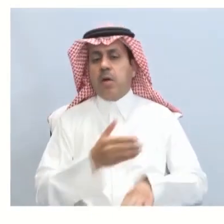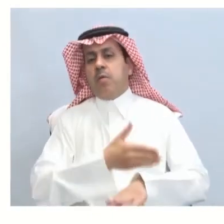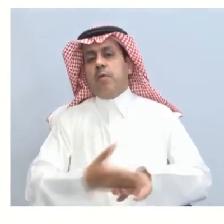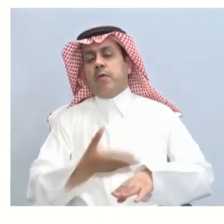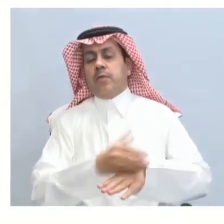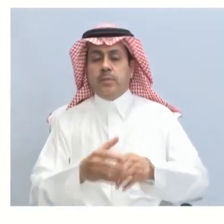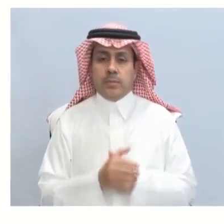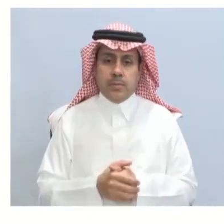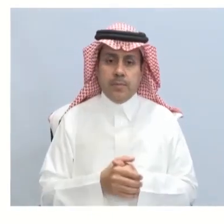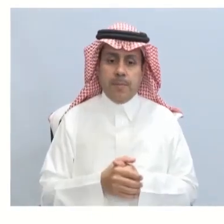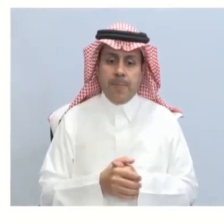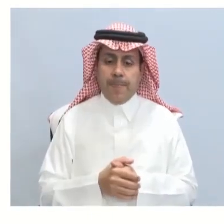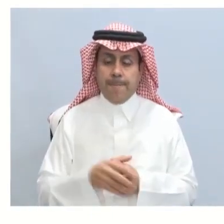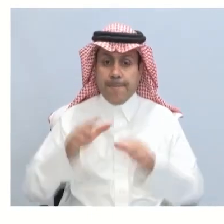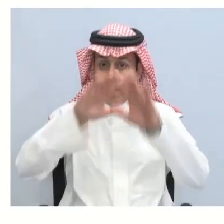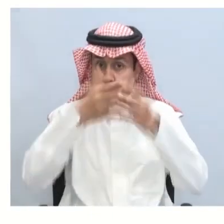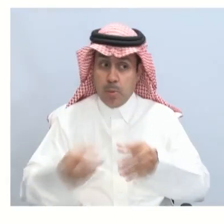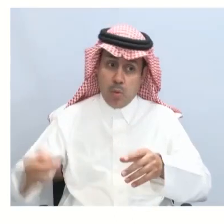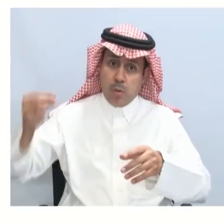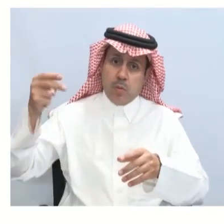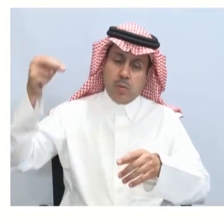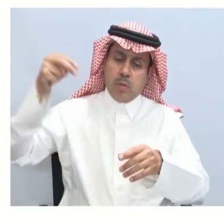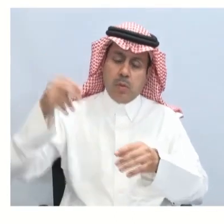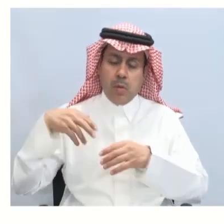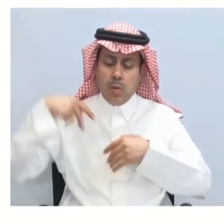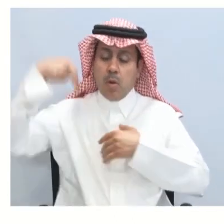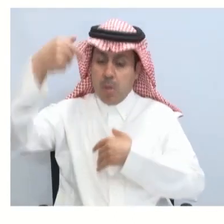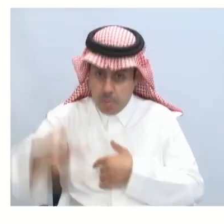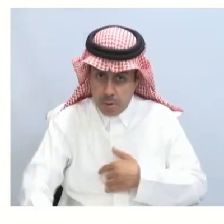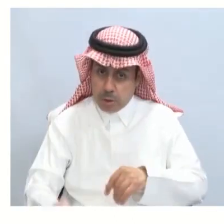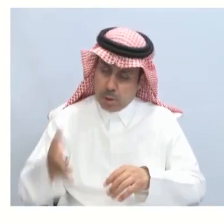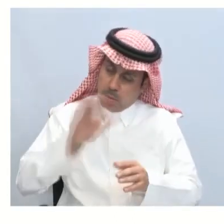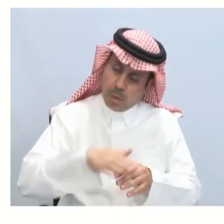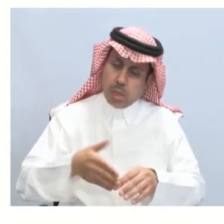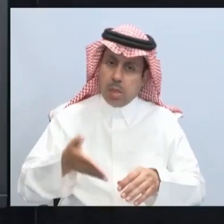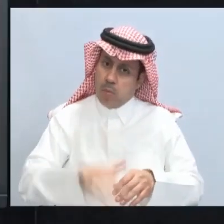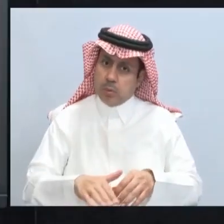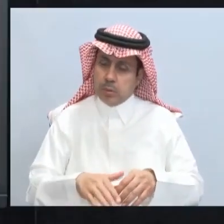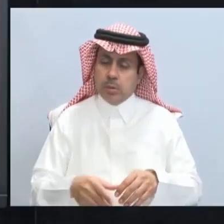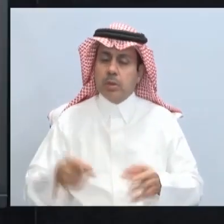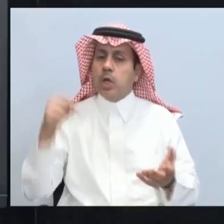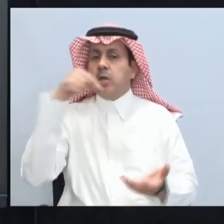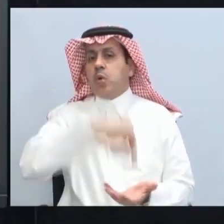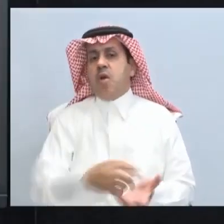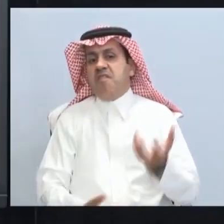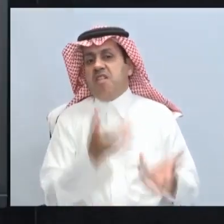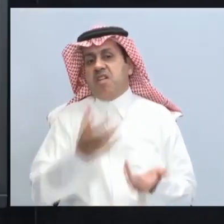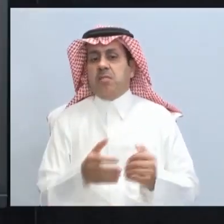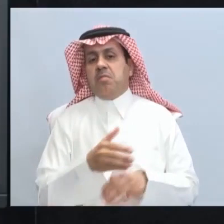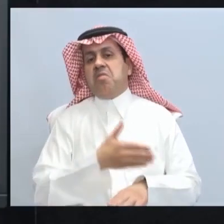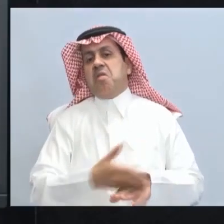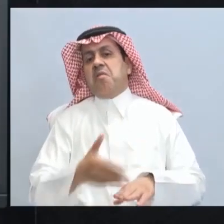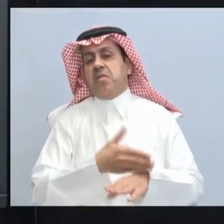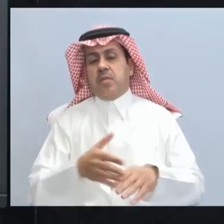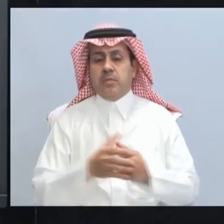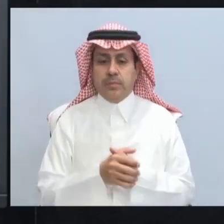ابدا ومن تردى من جبل فقتل نفسه فهو يتردى في نار جهنم خالدا مخلدا فيها ابدا